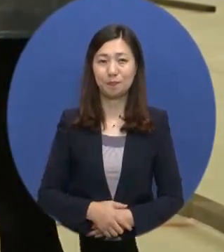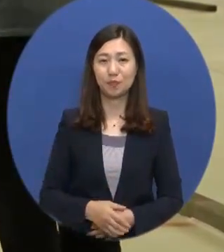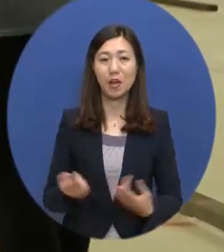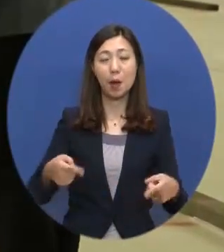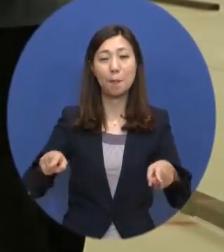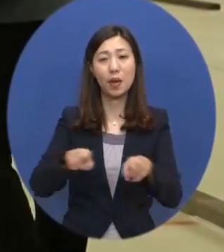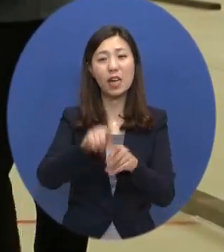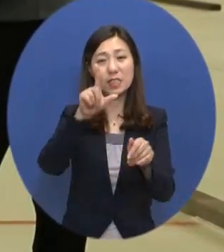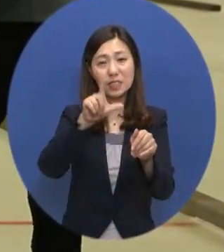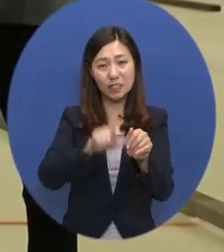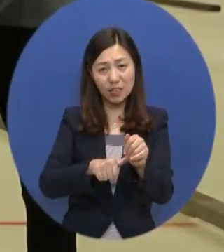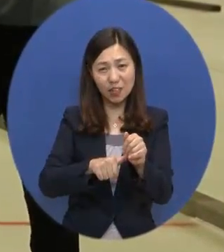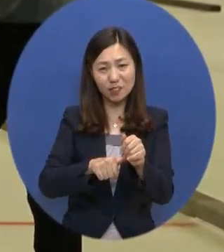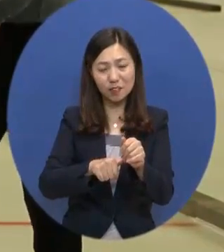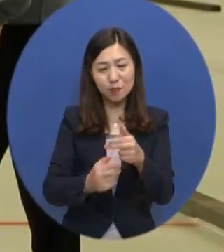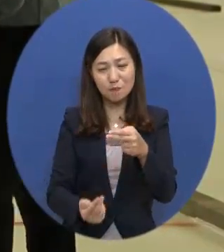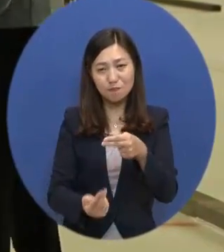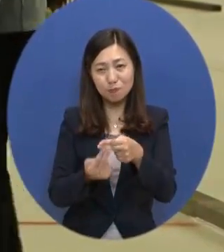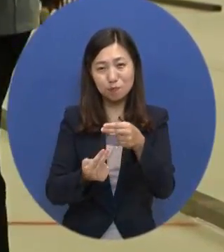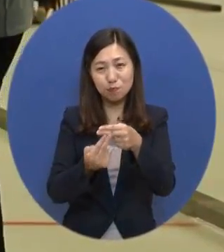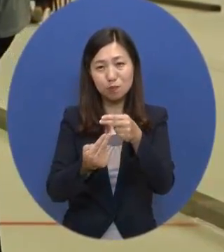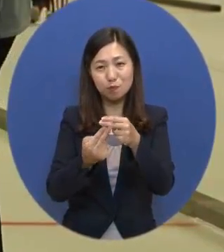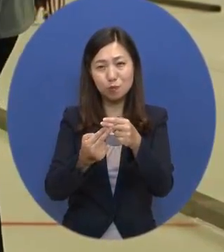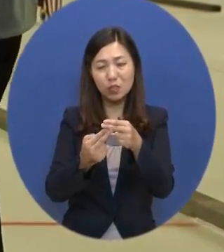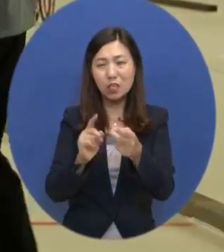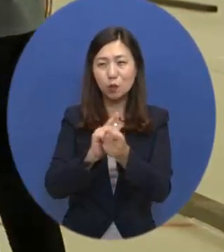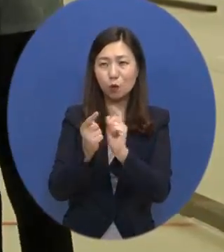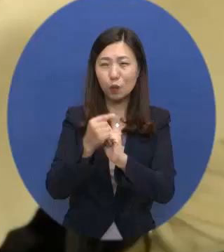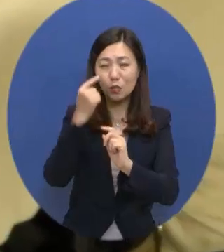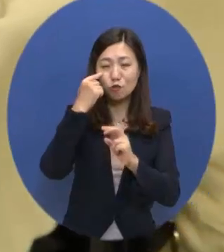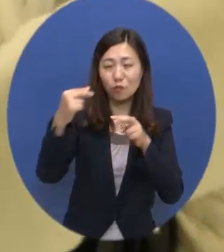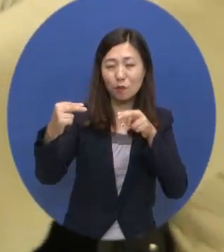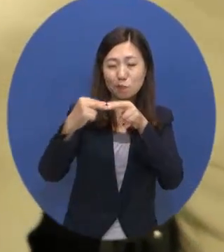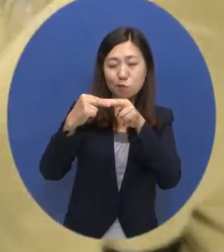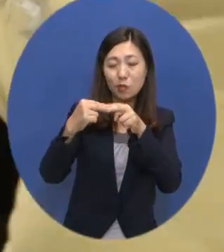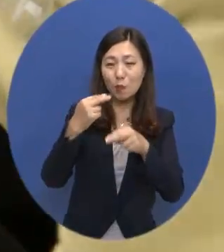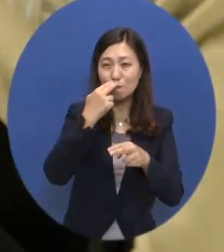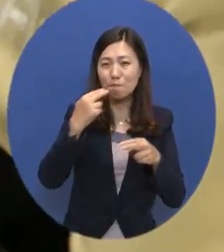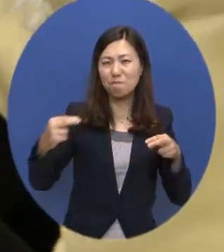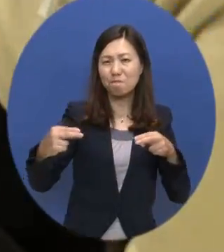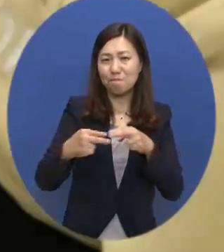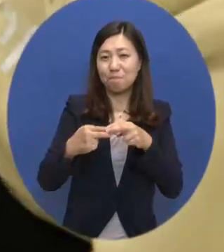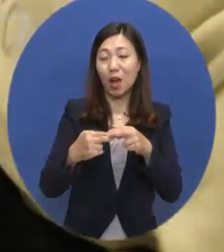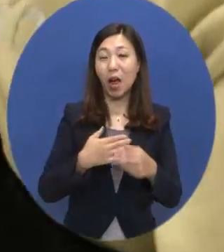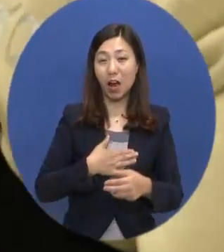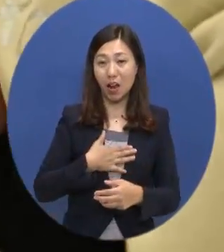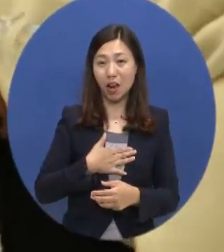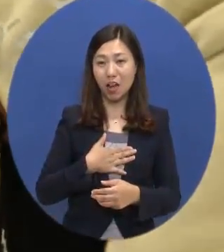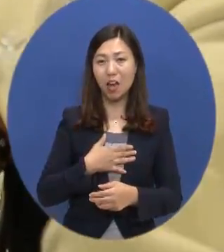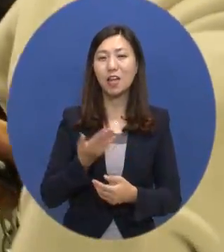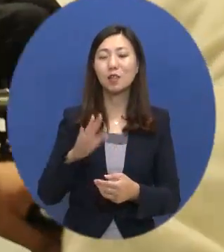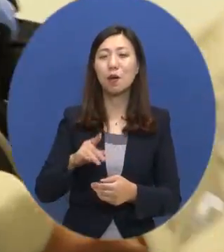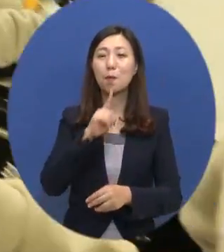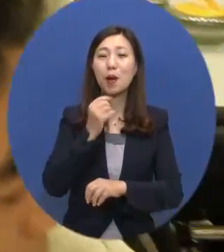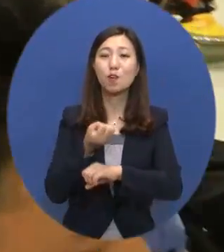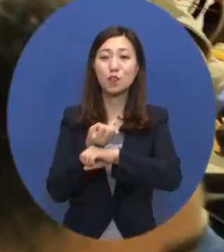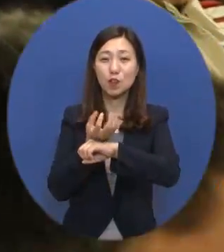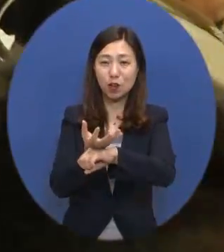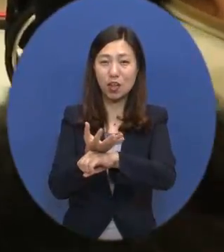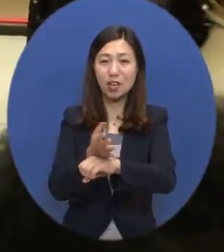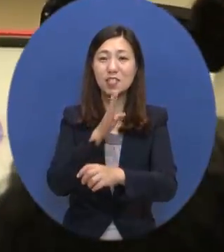함께한 세월이 쌓여간 만큼 이제는 눈빛만 봐도 아는 사이지만 말로 해야 전해지는 진심도 있는